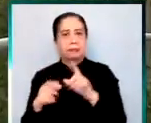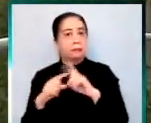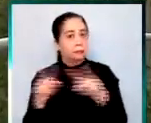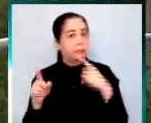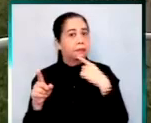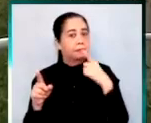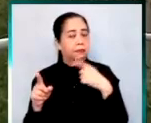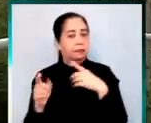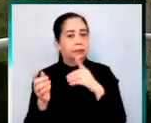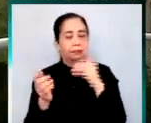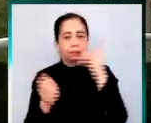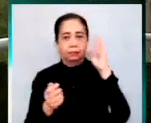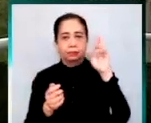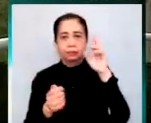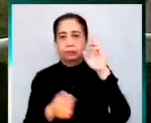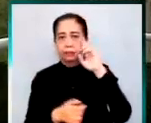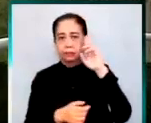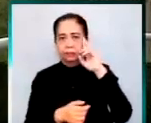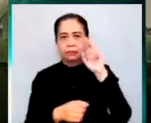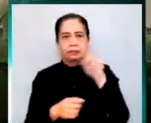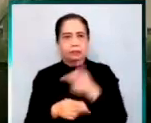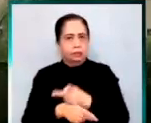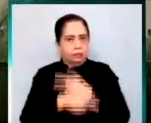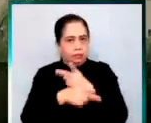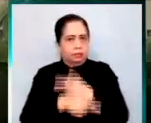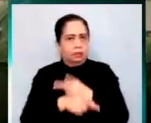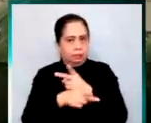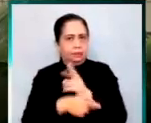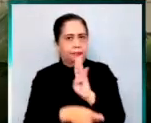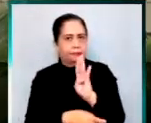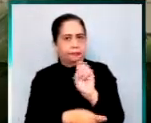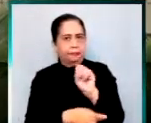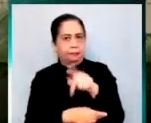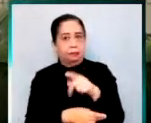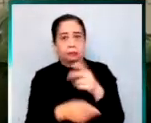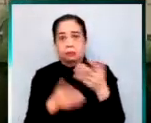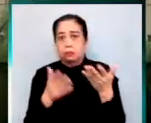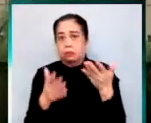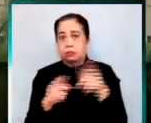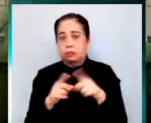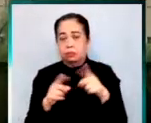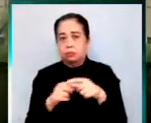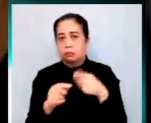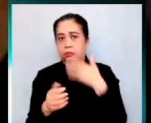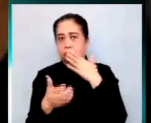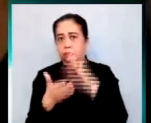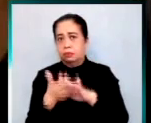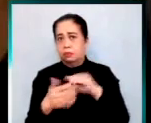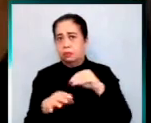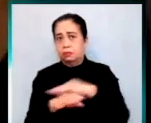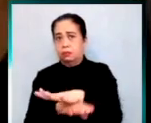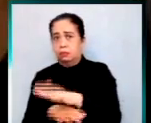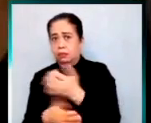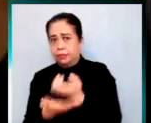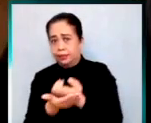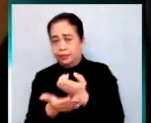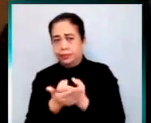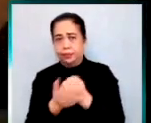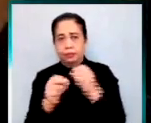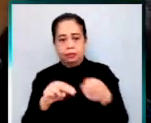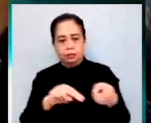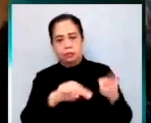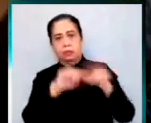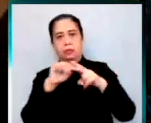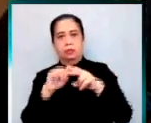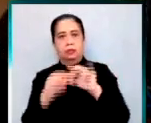Dr. Reside, kailangan maingat ang BSP dahil maaari rin itong makasama sa ekonomiya. Kapag tinaas mo yung interest rates,